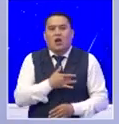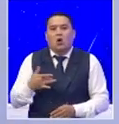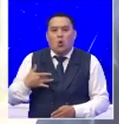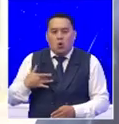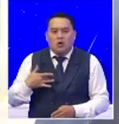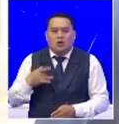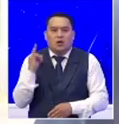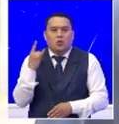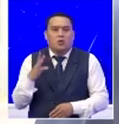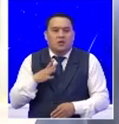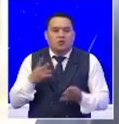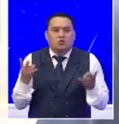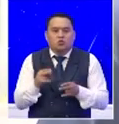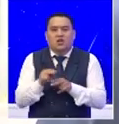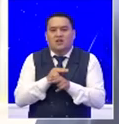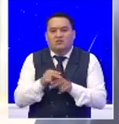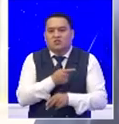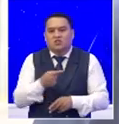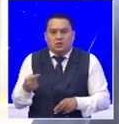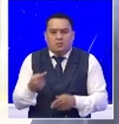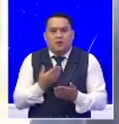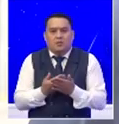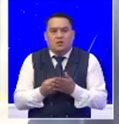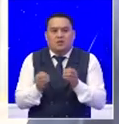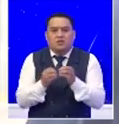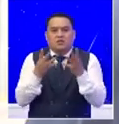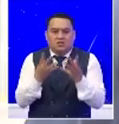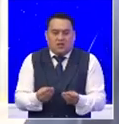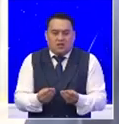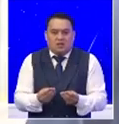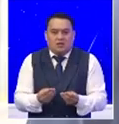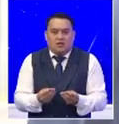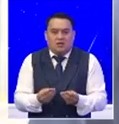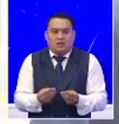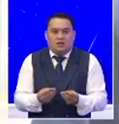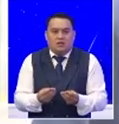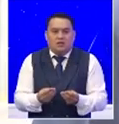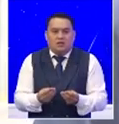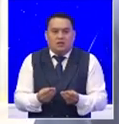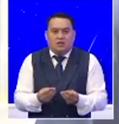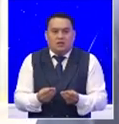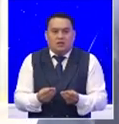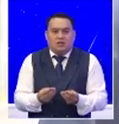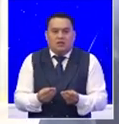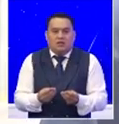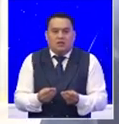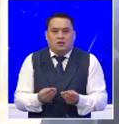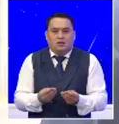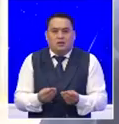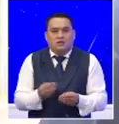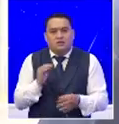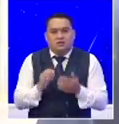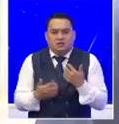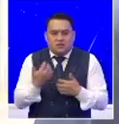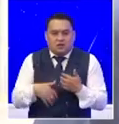Ребенок нуждается в лечении в течение примерно около 10 дней. Состояние ближе к средней